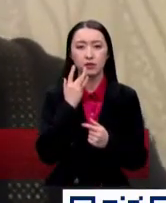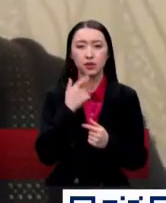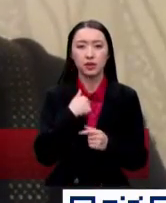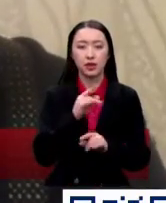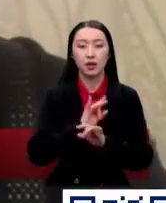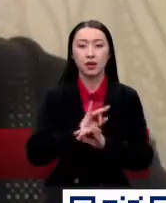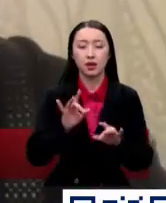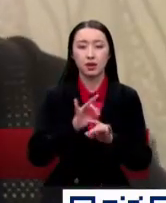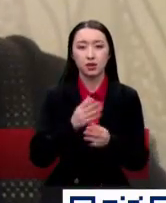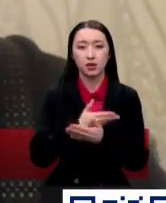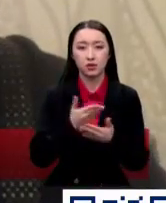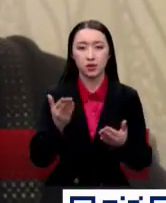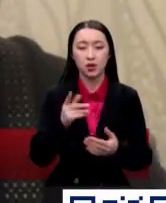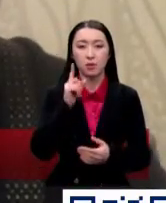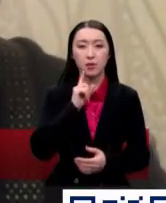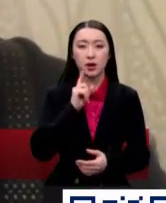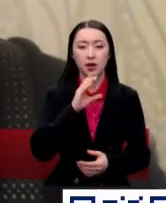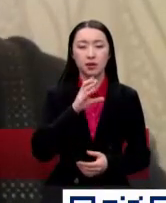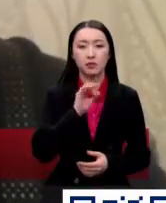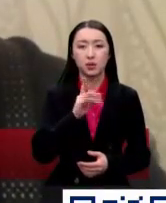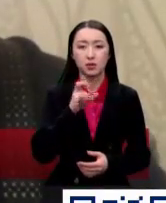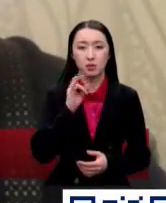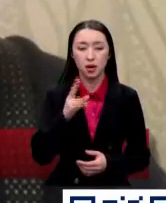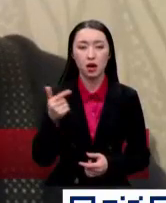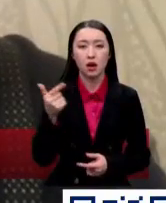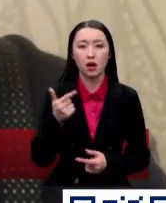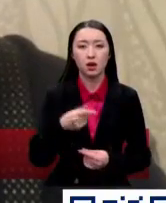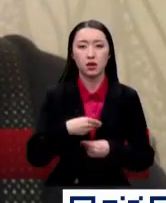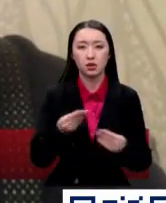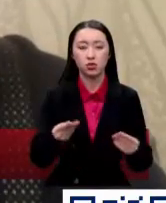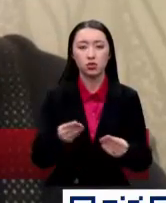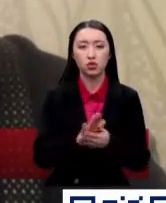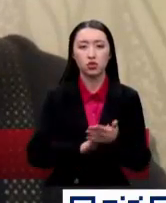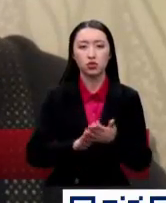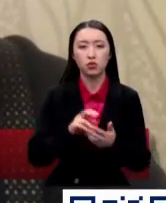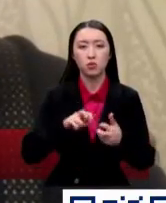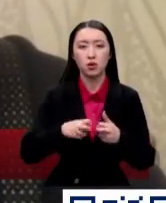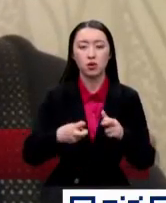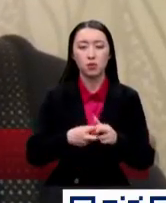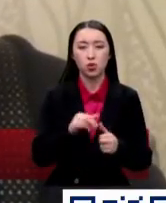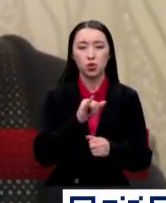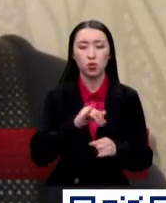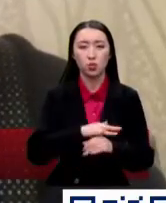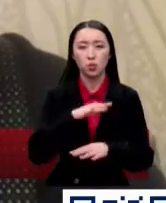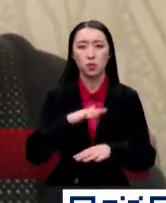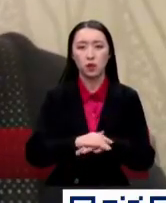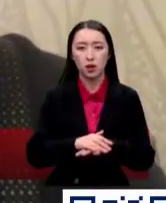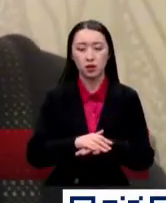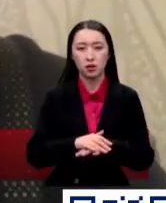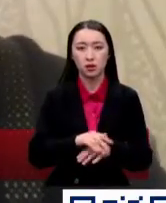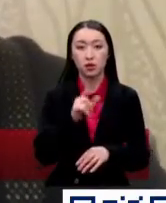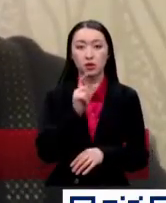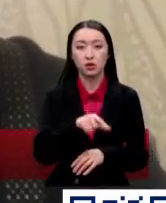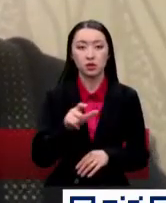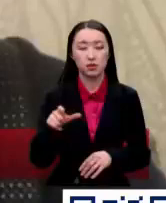рассказанному вами обращению, пока Сбербанк гарантирует, что никаких проблем у клиентов банка, ну, в первую